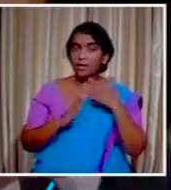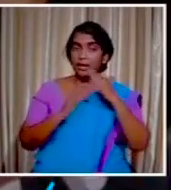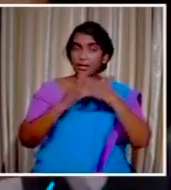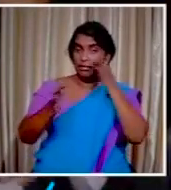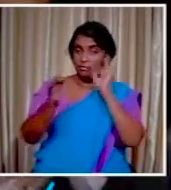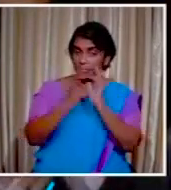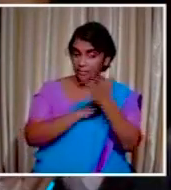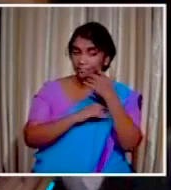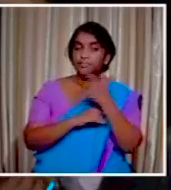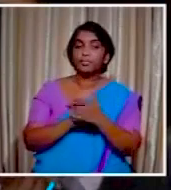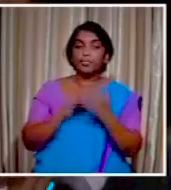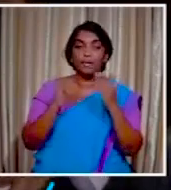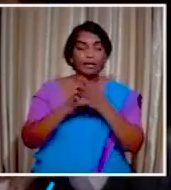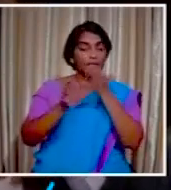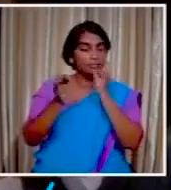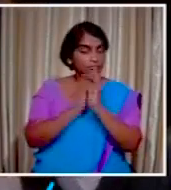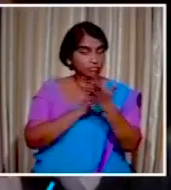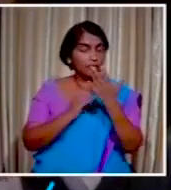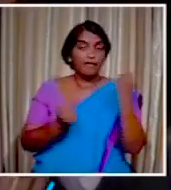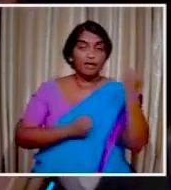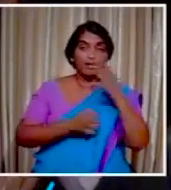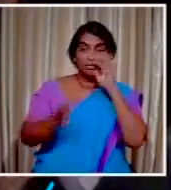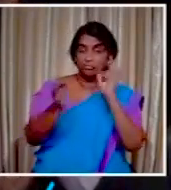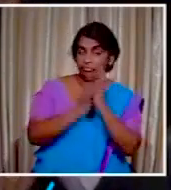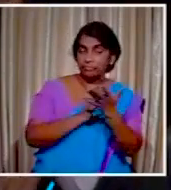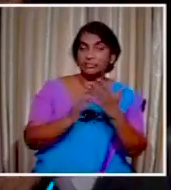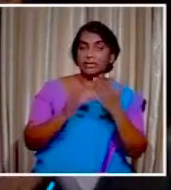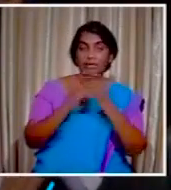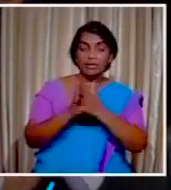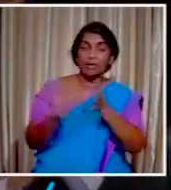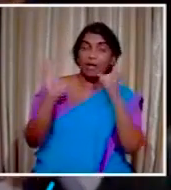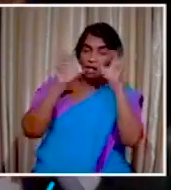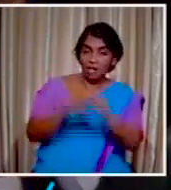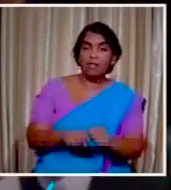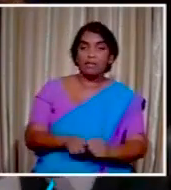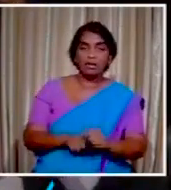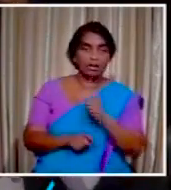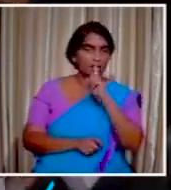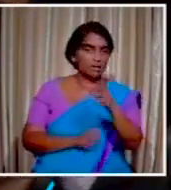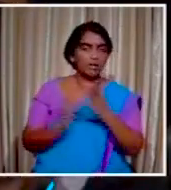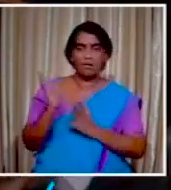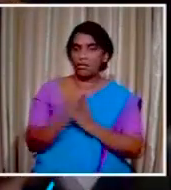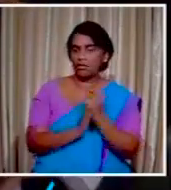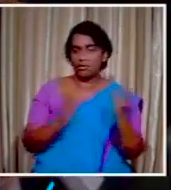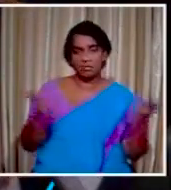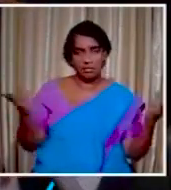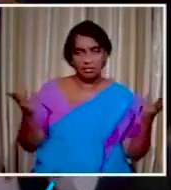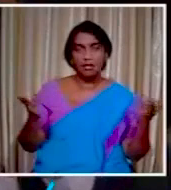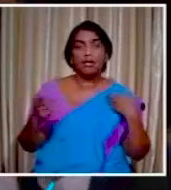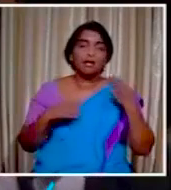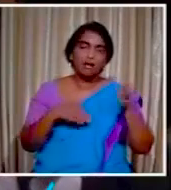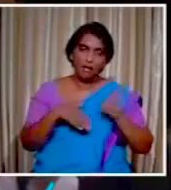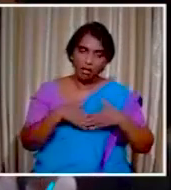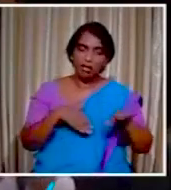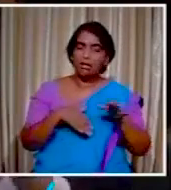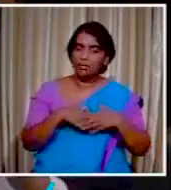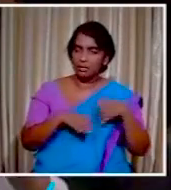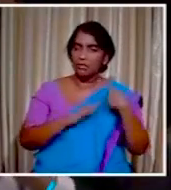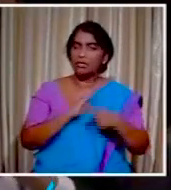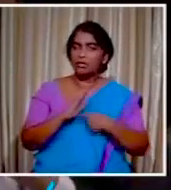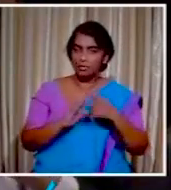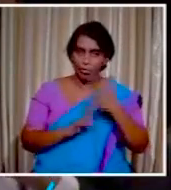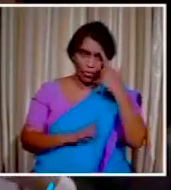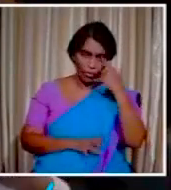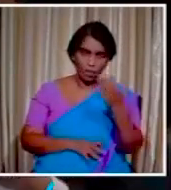තියලා අපි ගෙවල් ගිනි තියනවා වාහන වට කරනවා ගෙවල් වට කරනවා කියලා කියන්න කාටවත් අයිතියක් නැහැ. මේ අද්දකීම් තියෙනවා අපේ රටේ. ඔබතුමාම